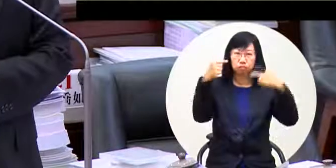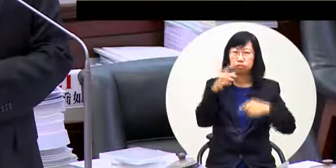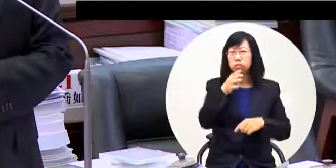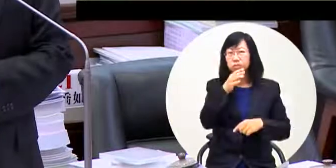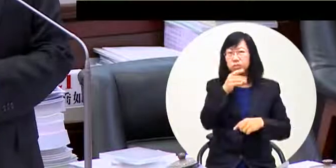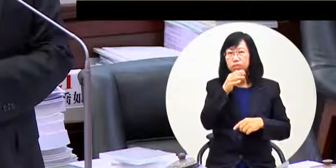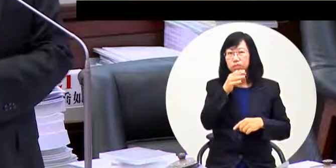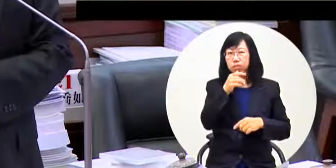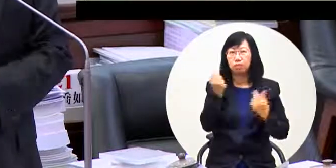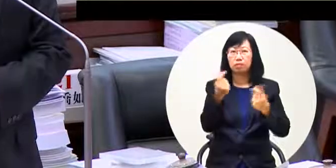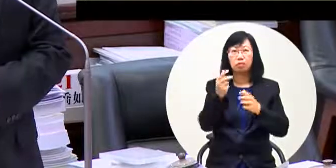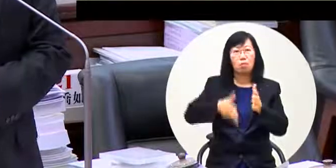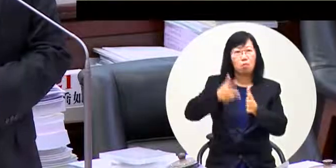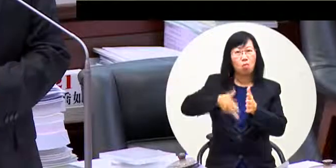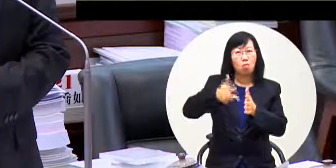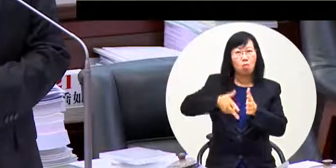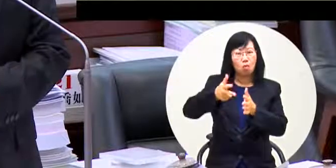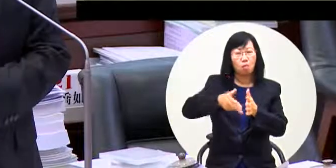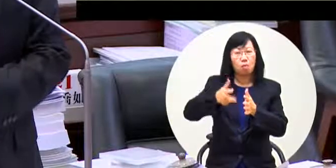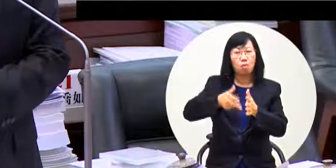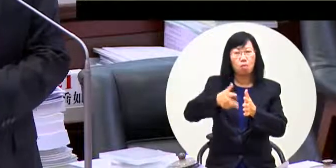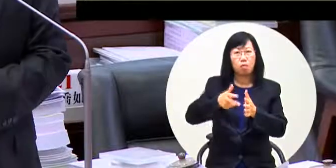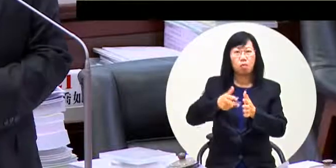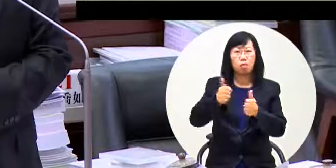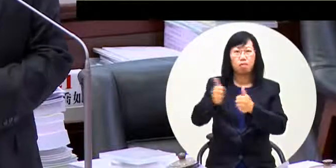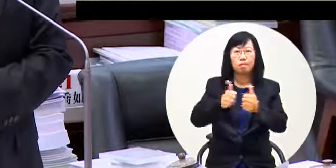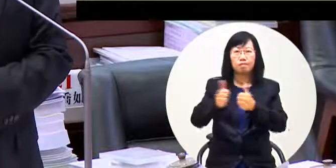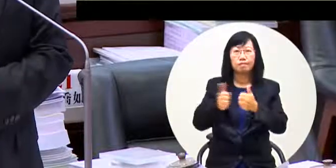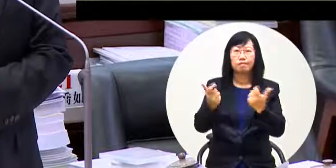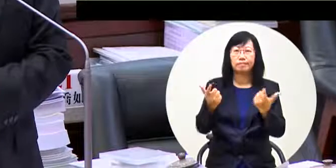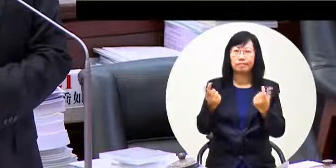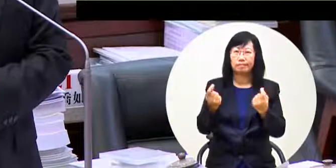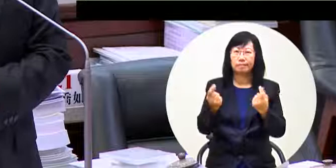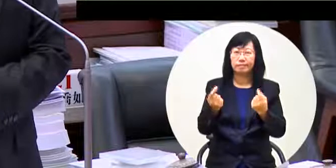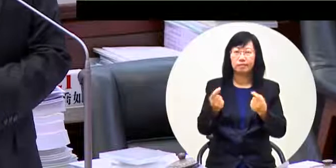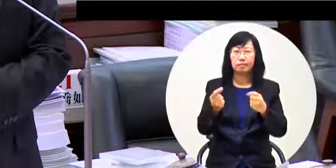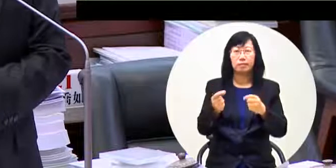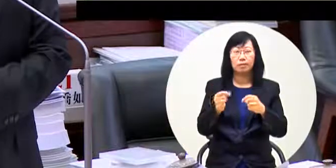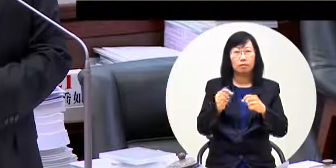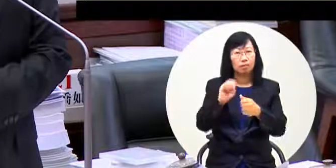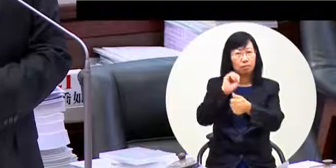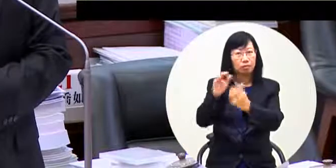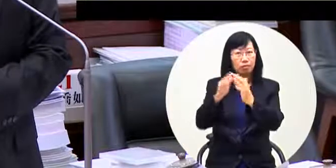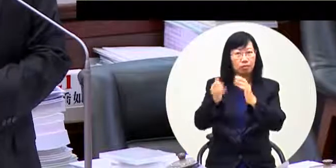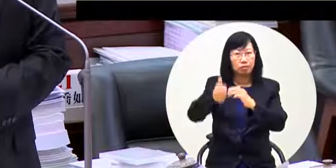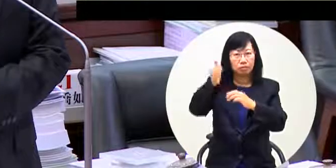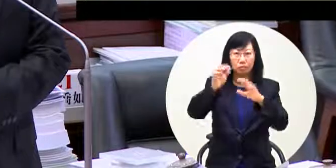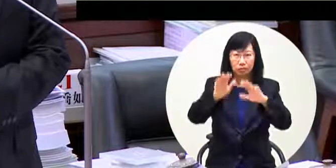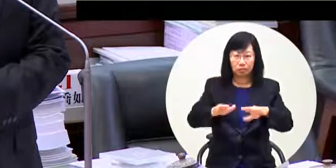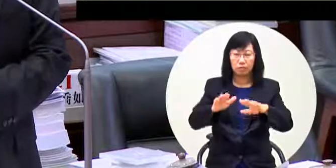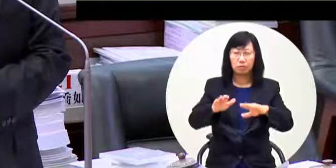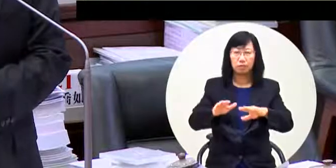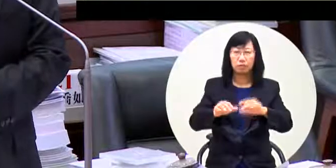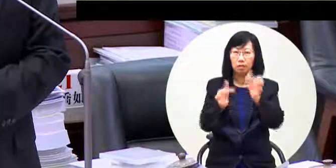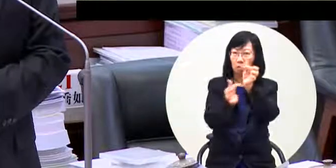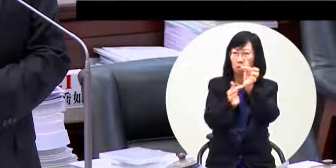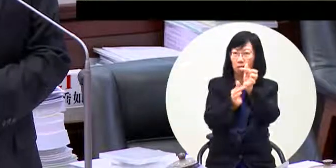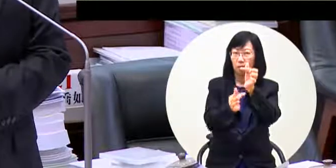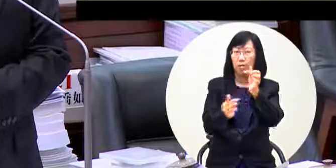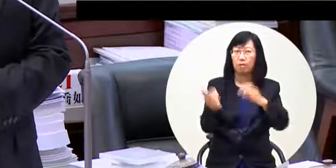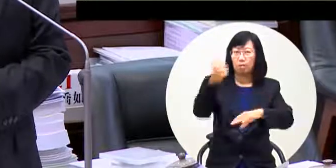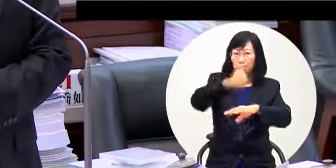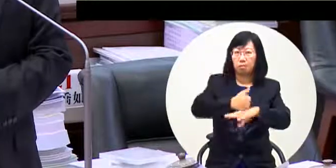容易，好市长好不容易，我们完全执政了。那很多的制度、旧思维或者旧的法